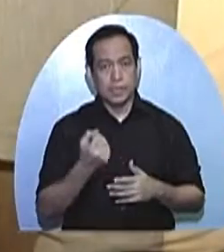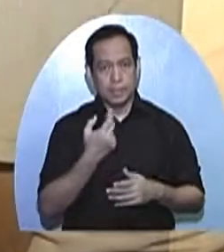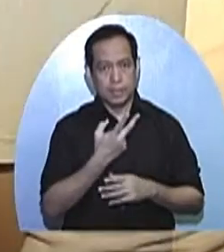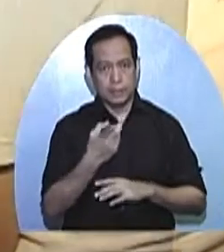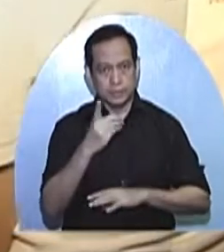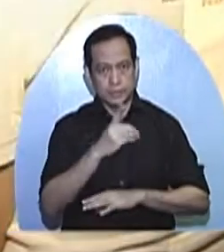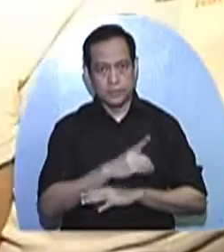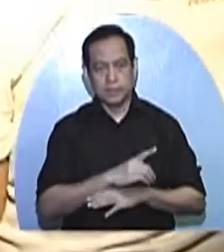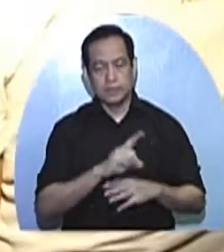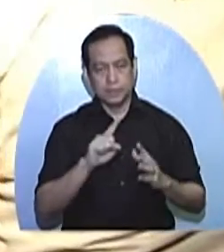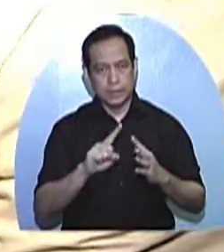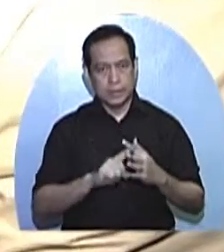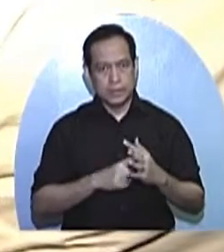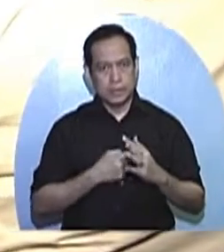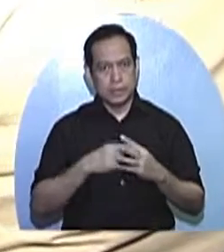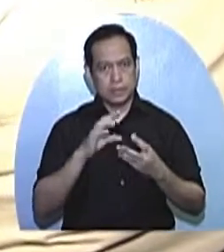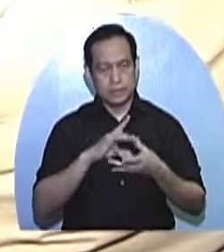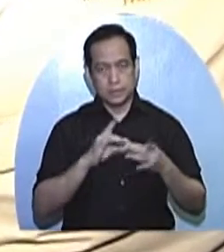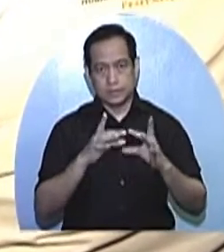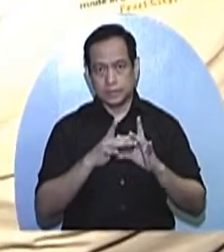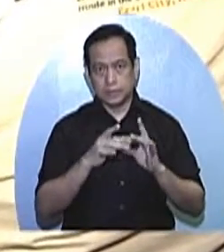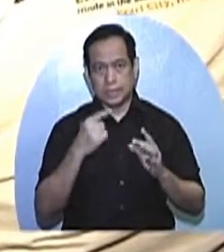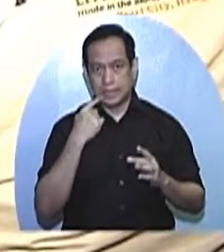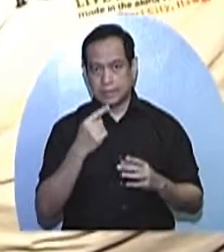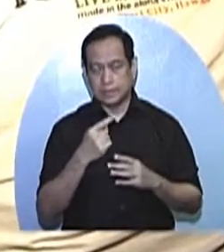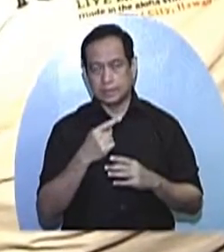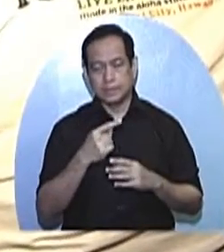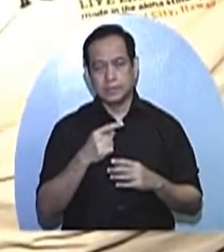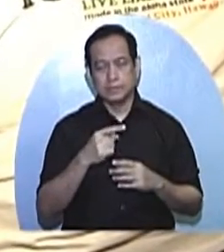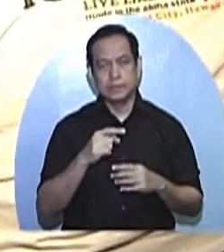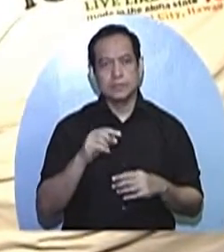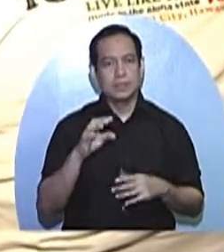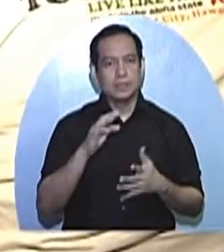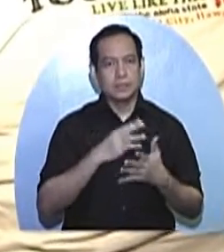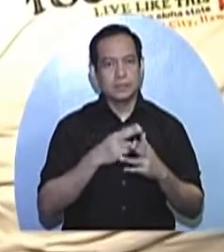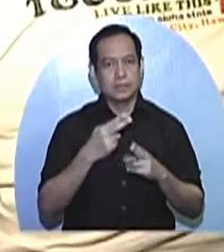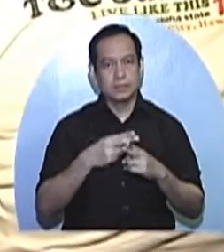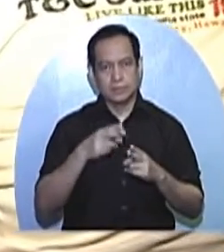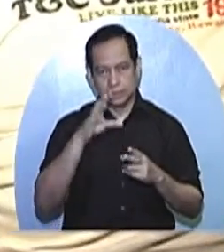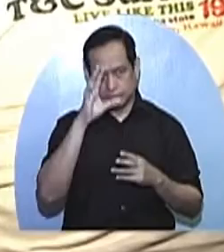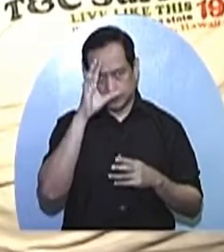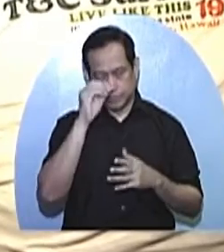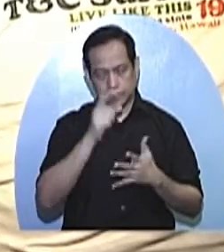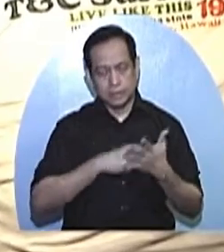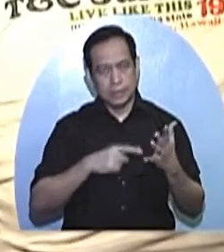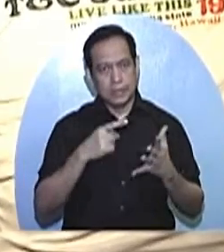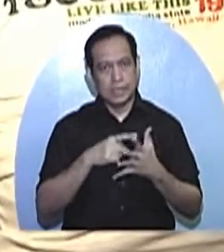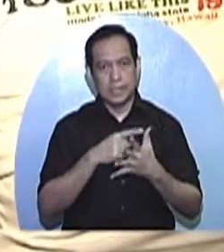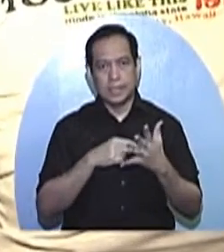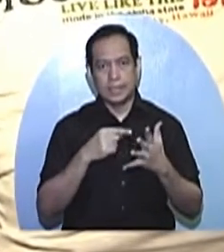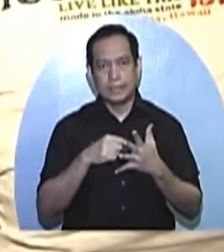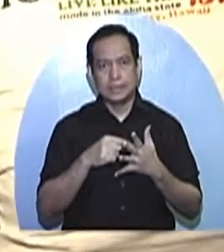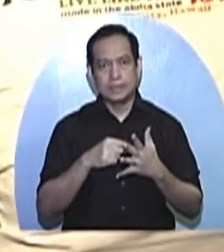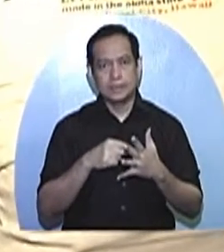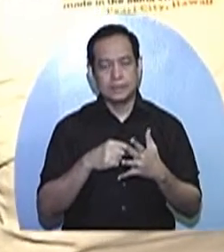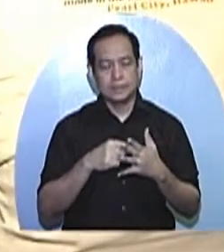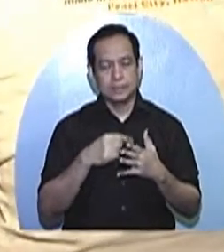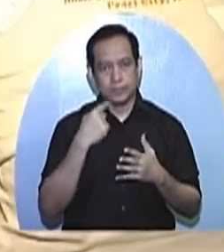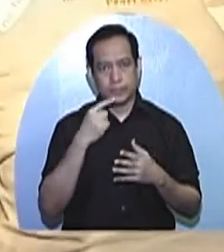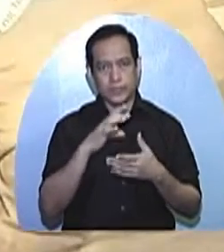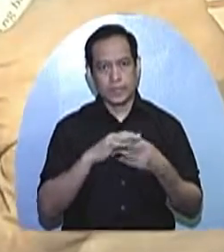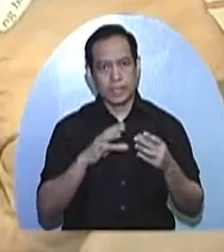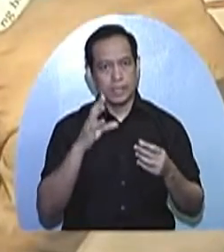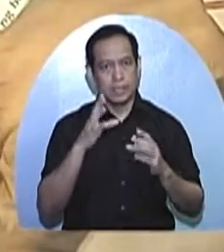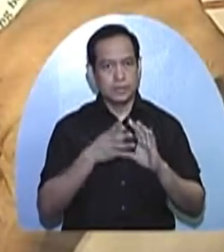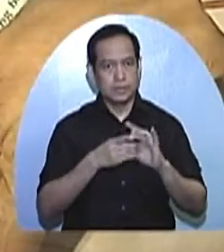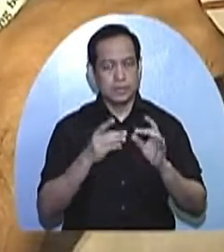Ilang sandali pa, nag-umpisa ng makipagkwentuhan sa amin si Mang Lionel at inilahad niya ang kanilang naging buhay. Ang buhay